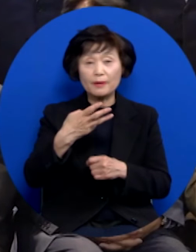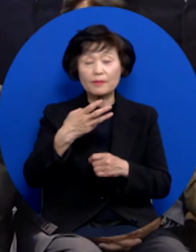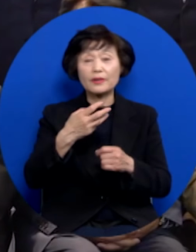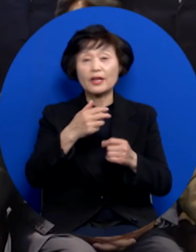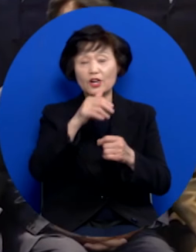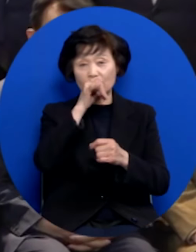있습니다